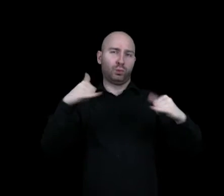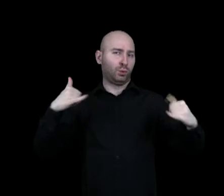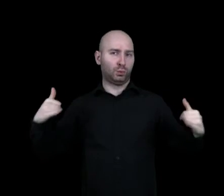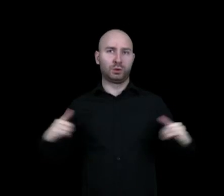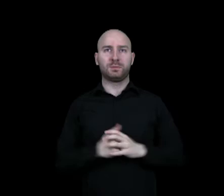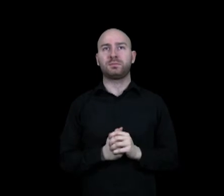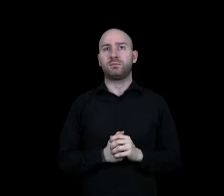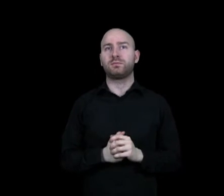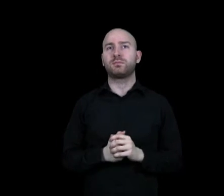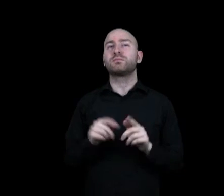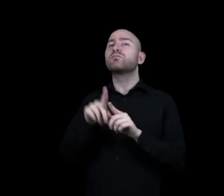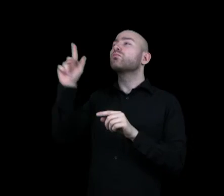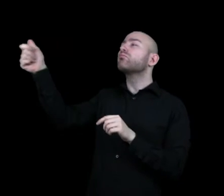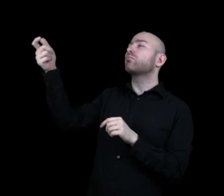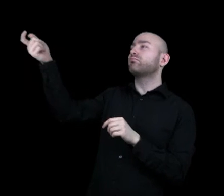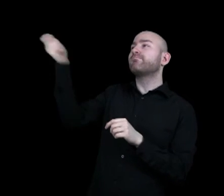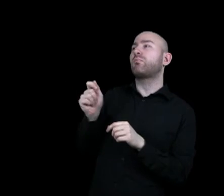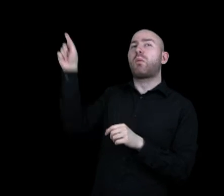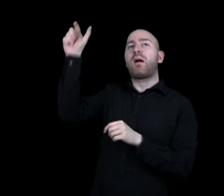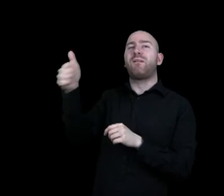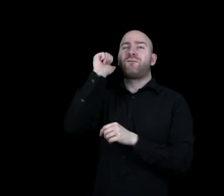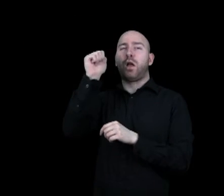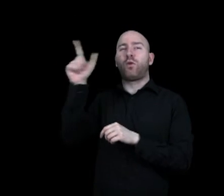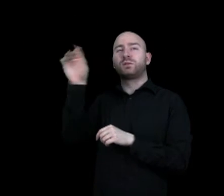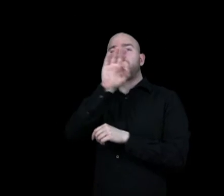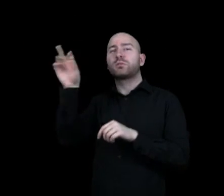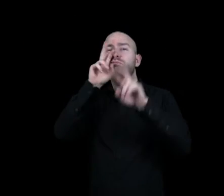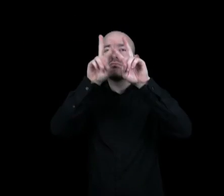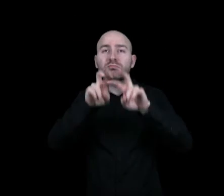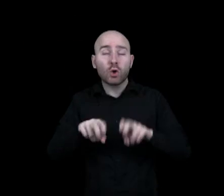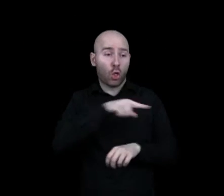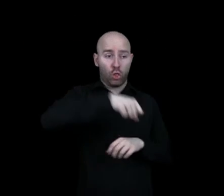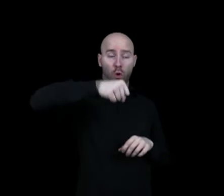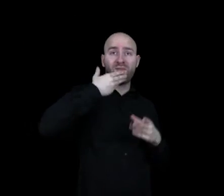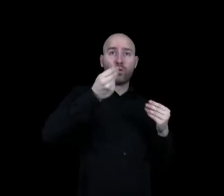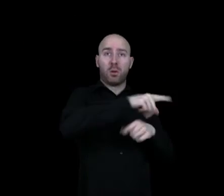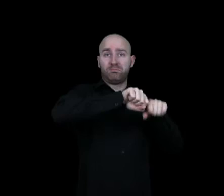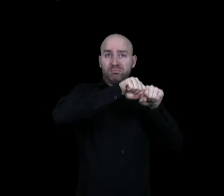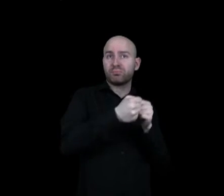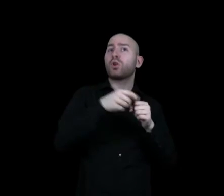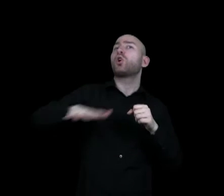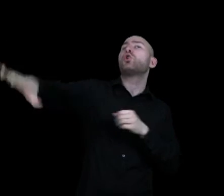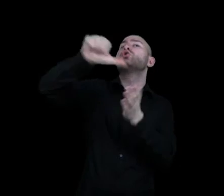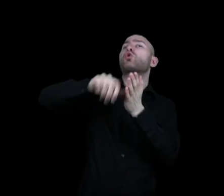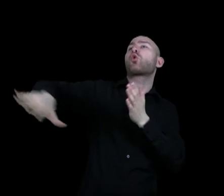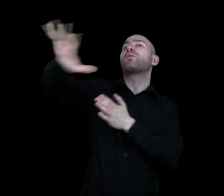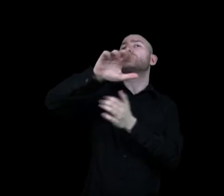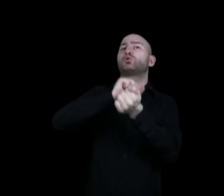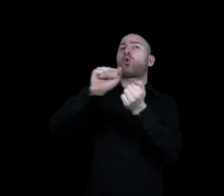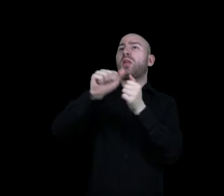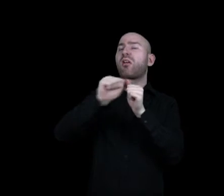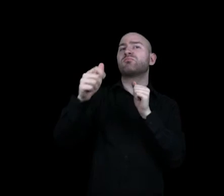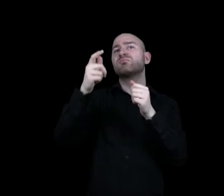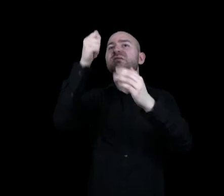zamówiona skomplikowana ekspertyza, która wycenia negatywny efekt zewnętrzny związany z torebkami foliowymi na 2